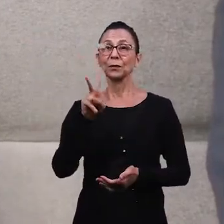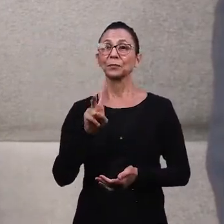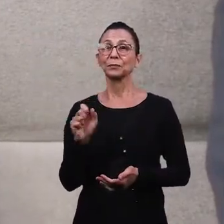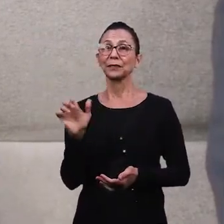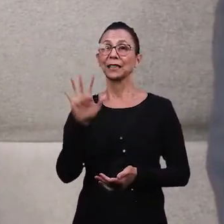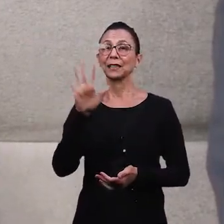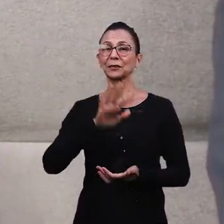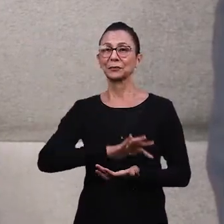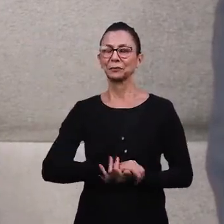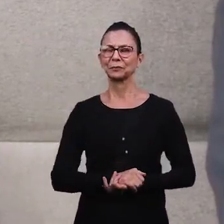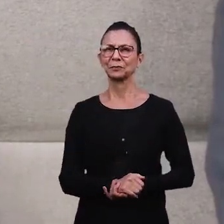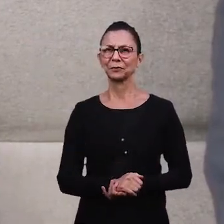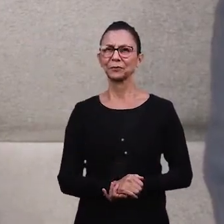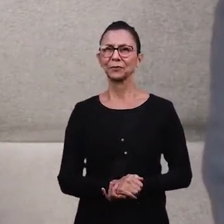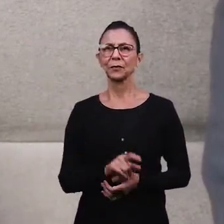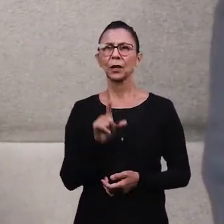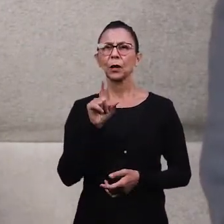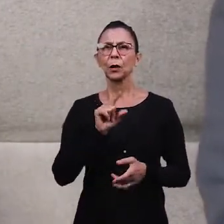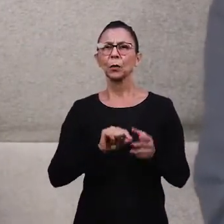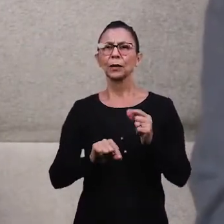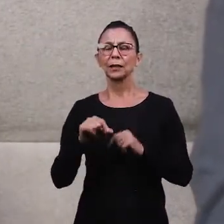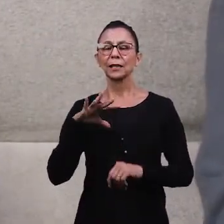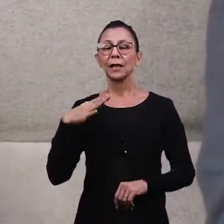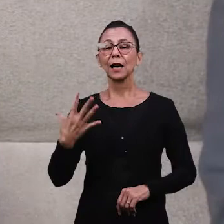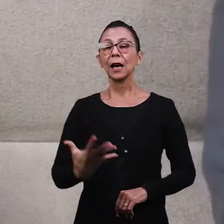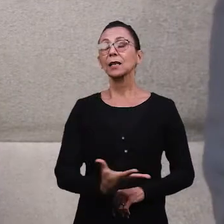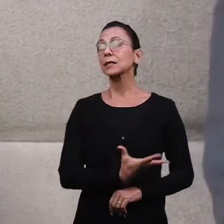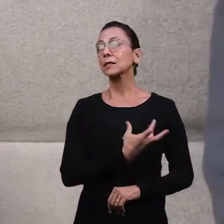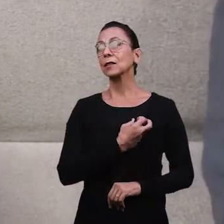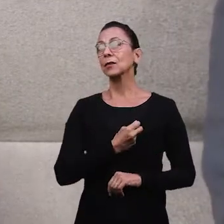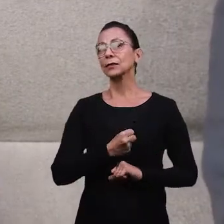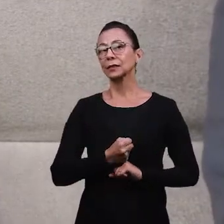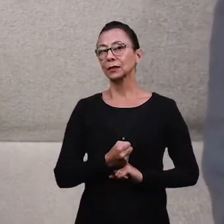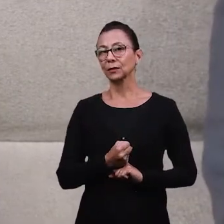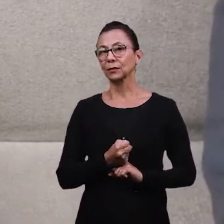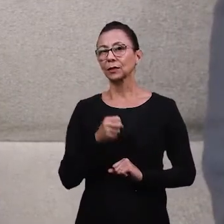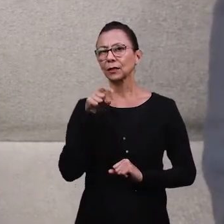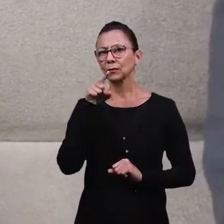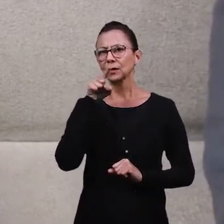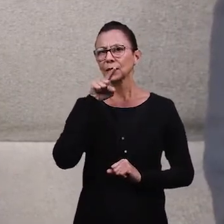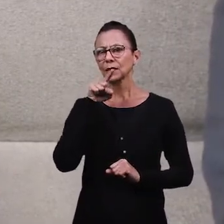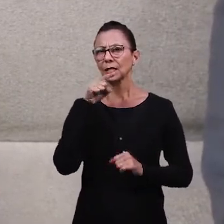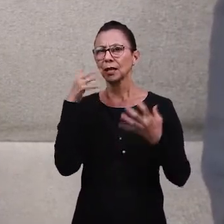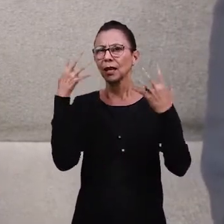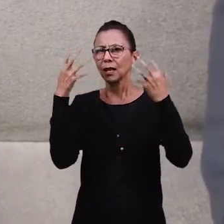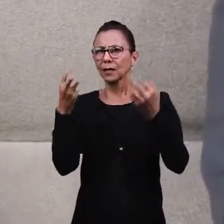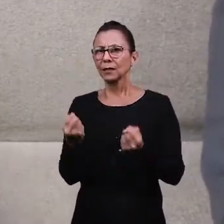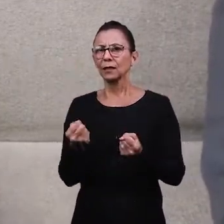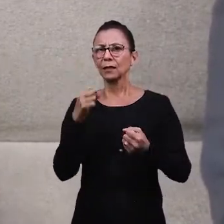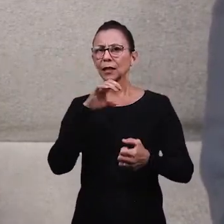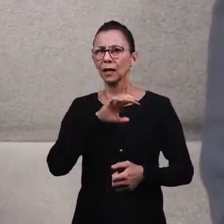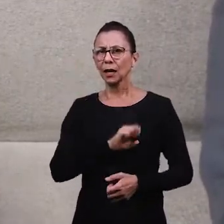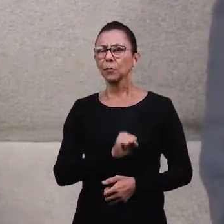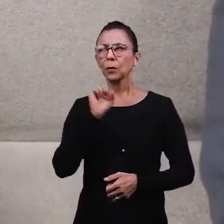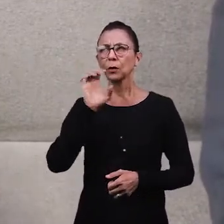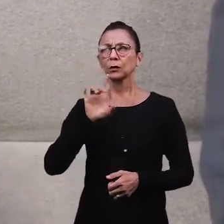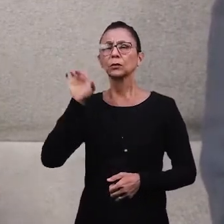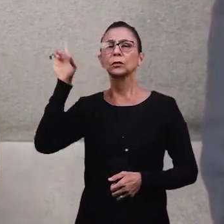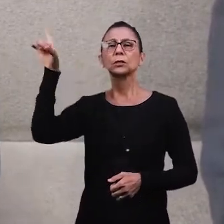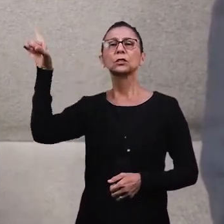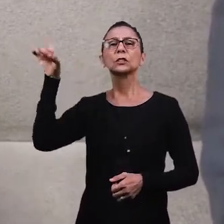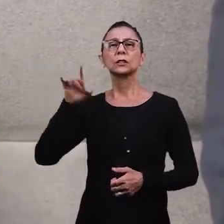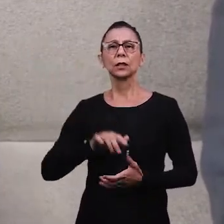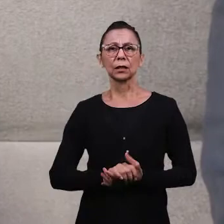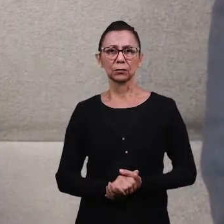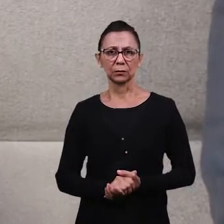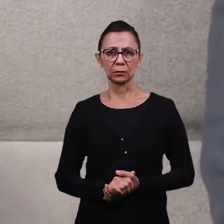qu'il avait, qui était le Seigneur Jésus, son fils unique. Donc le salut, ce n'est pas d'accepter une